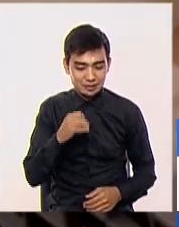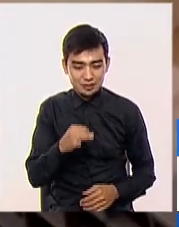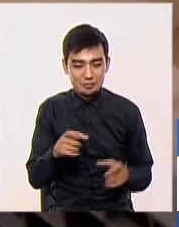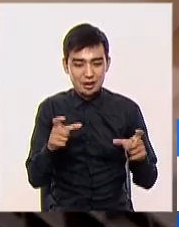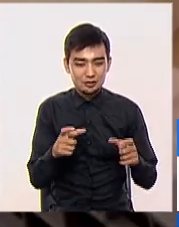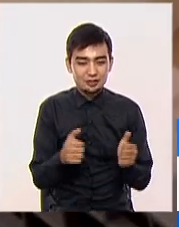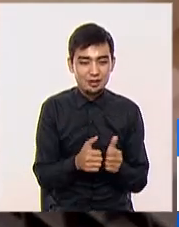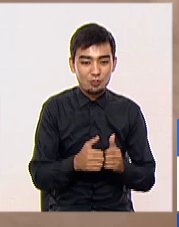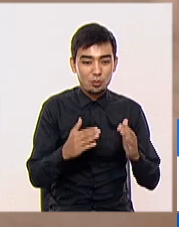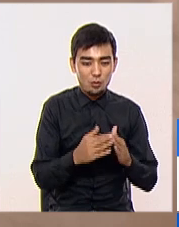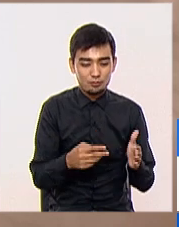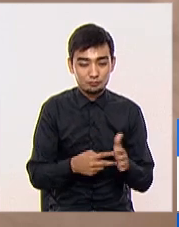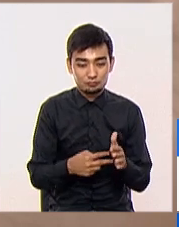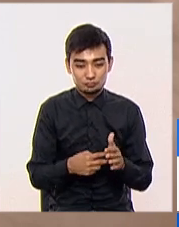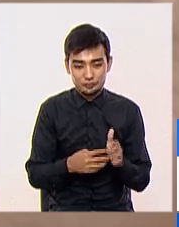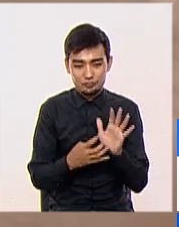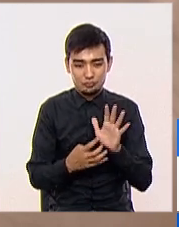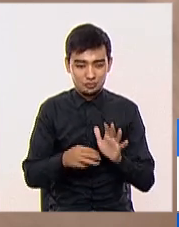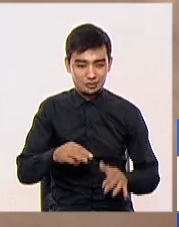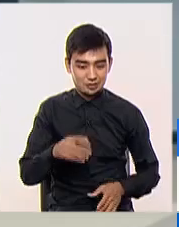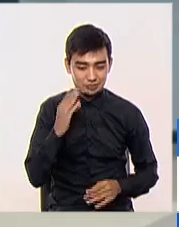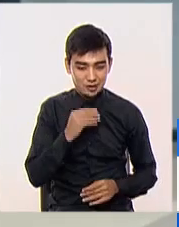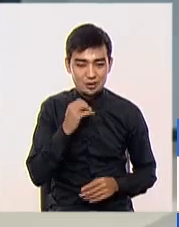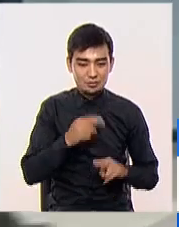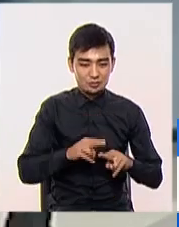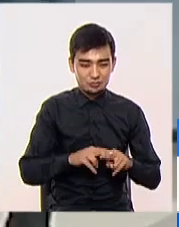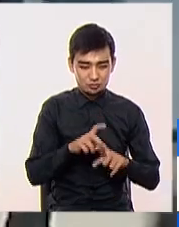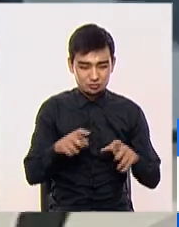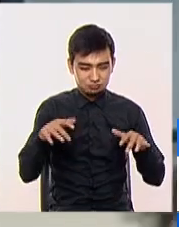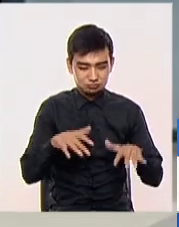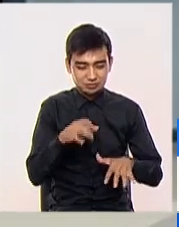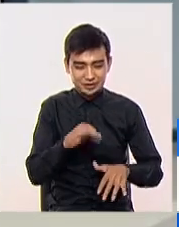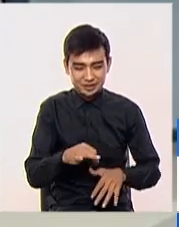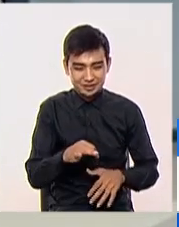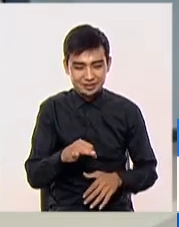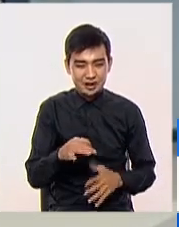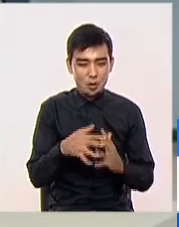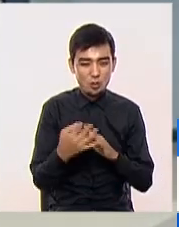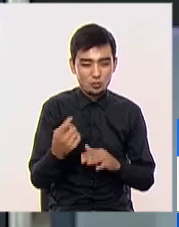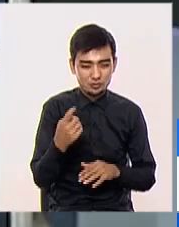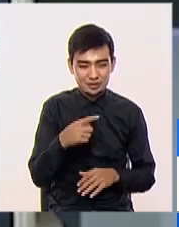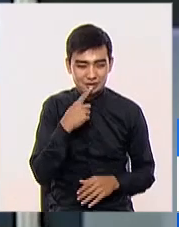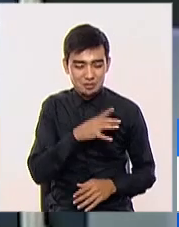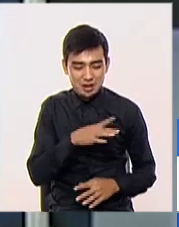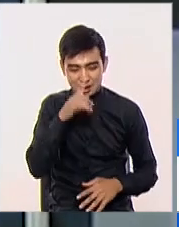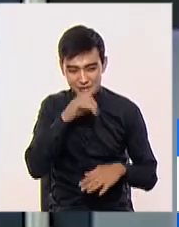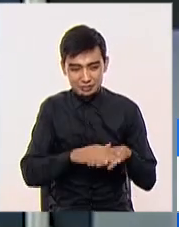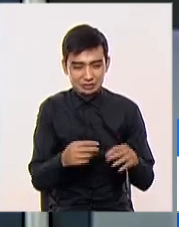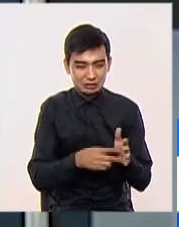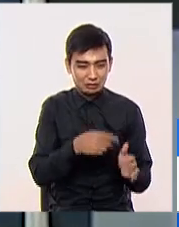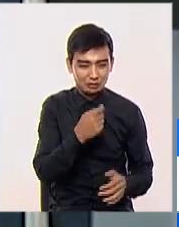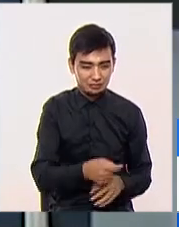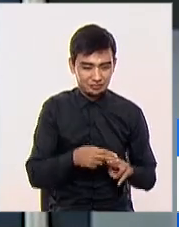его цена может доходить до 900 тенге. По мнению министра сельского хозяйства Ербола Карашукеева, заниженная акиматами